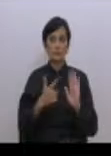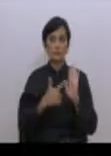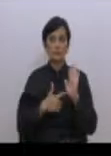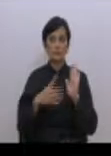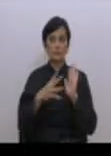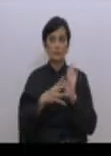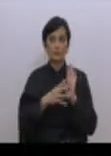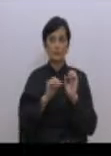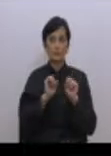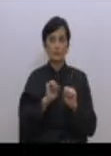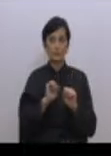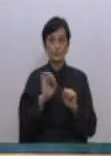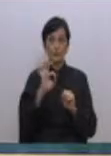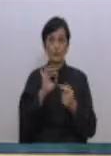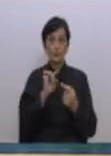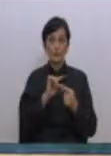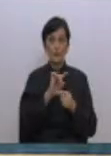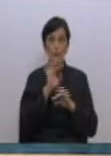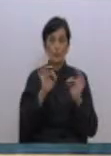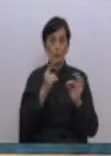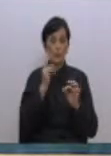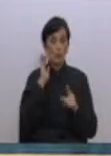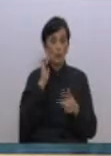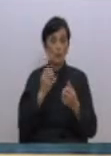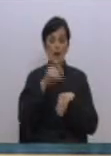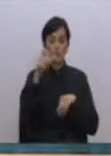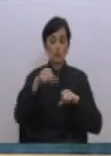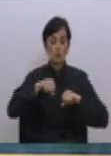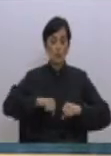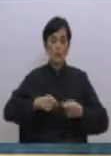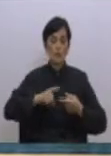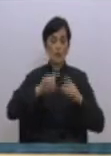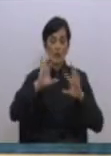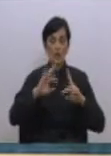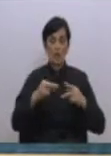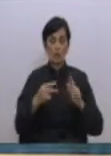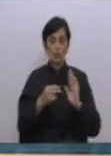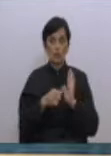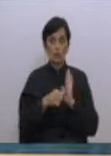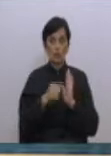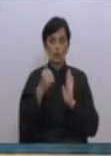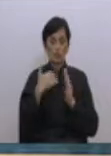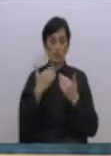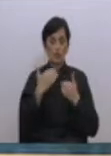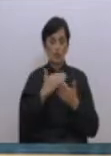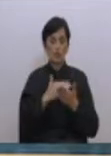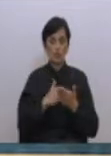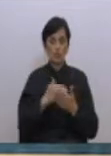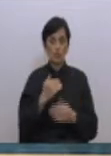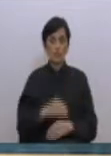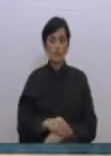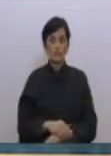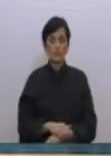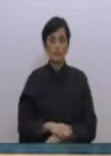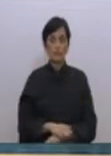Samoza Tramedi Mohre, nu-l țin alegi, proiect privilegiu mosmenit, mi-e bine. Am o epagă ce patru privilegiu mosmenit, tot ce atât Kenčiska srejim.